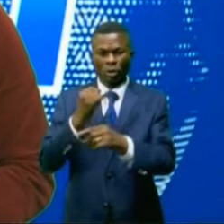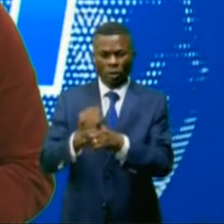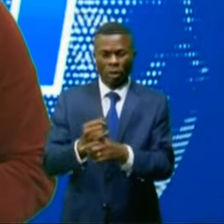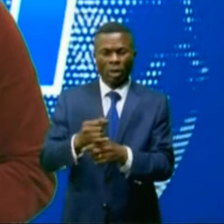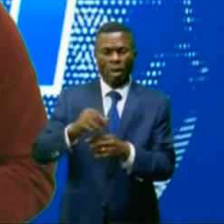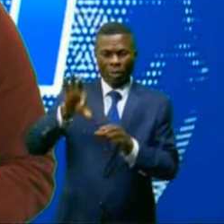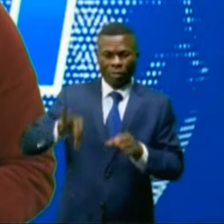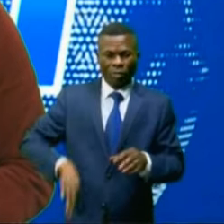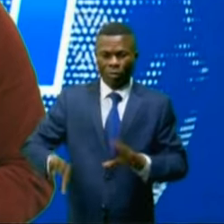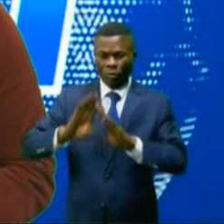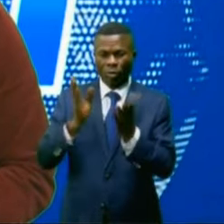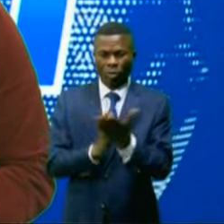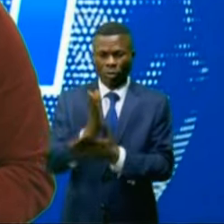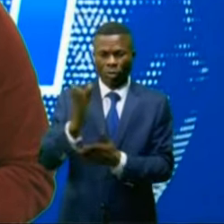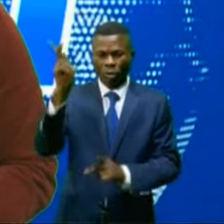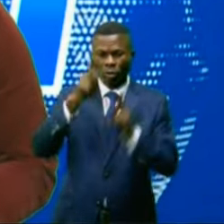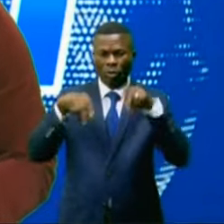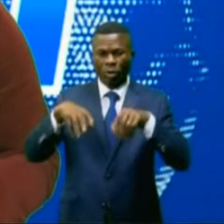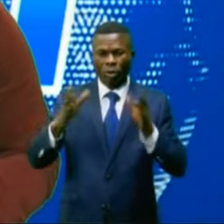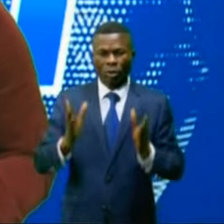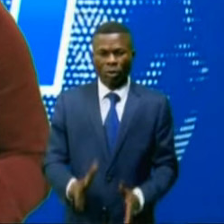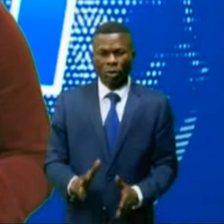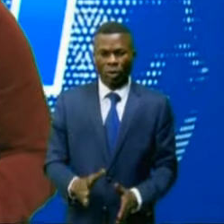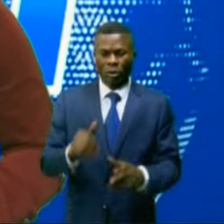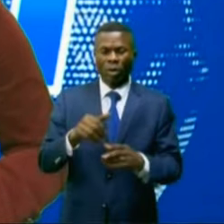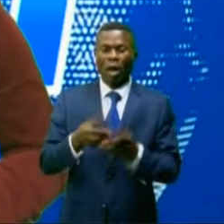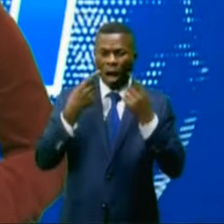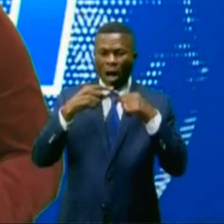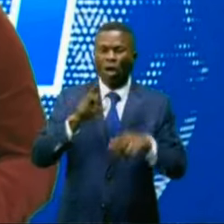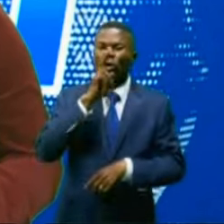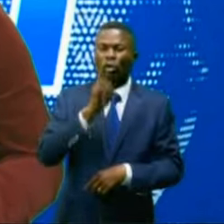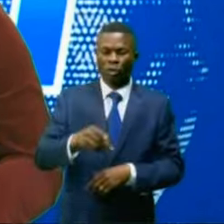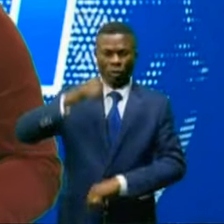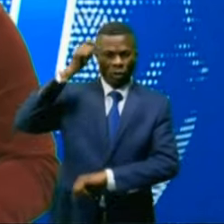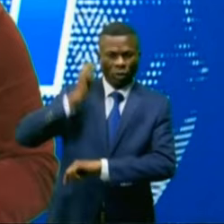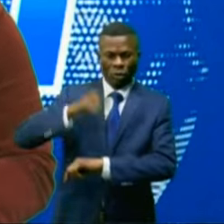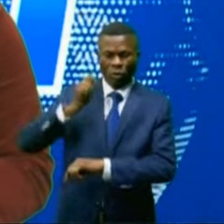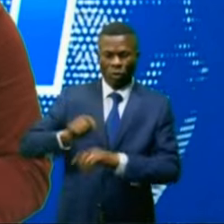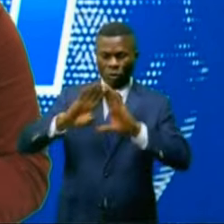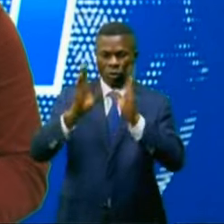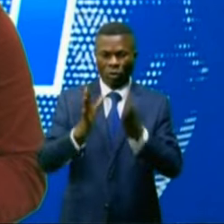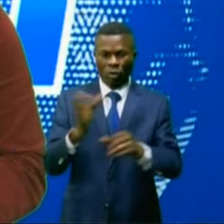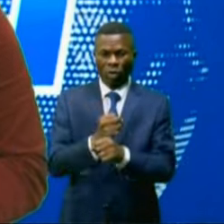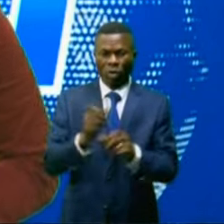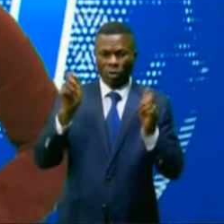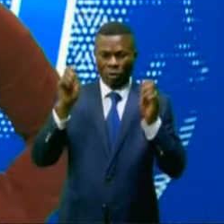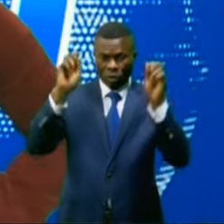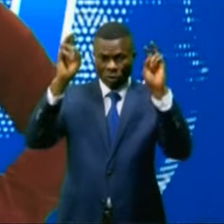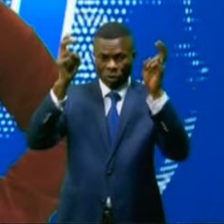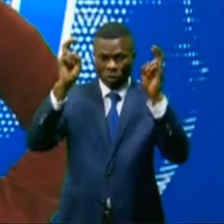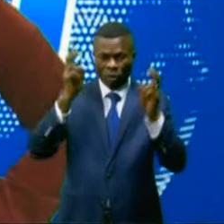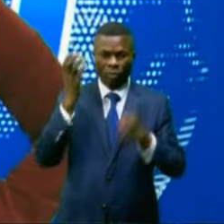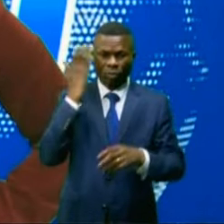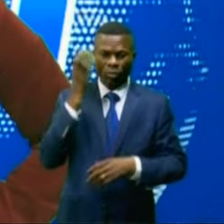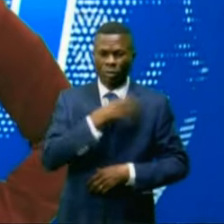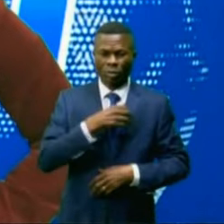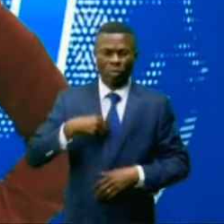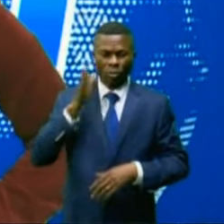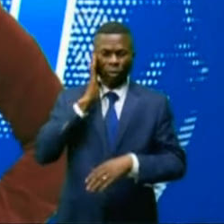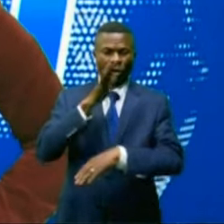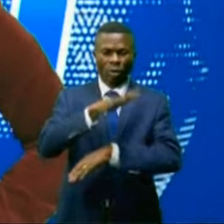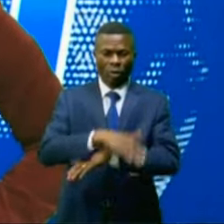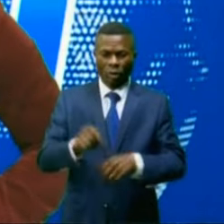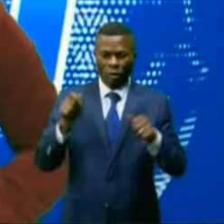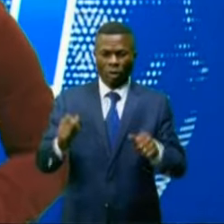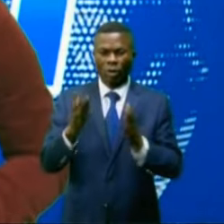faveur du droit du peuple congolais à la vérité, à la justice. Voilà tout pour le titre, madame, messieurs. Bienvenue à ce